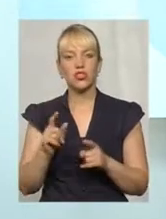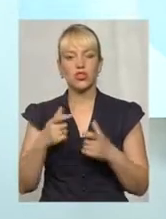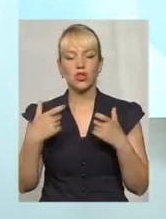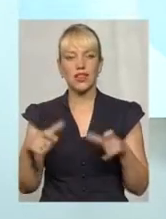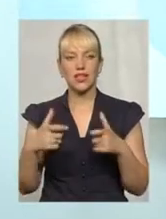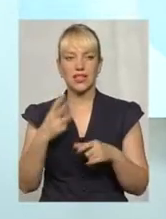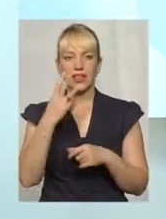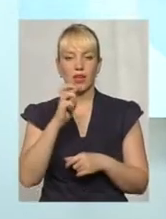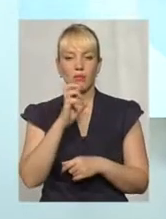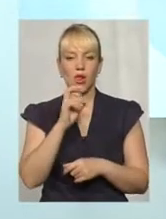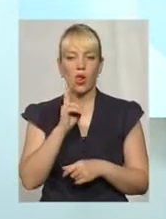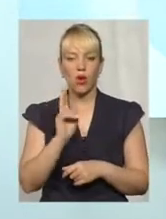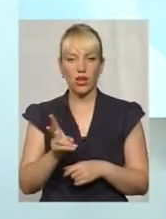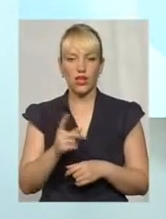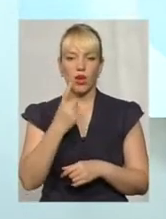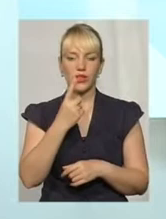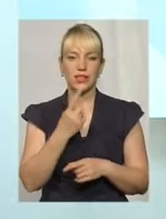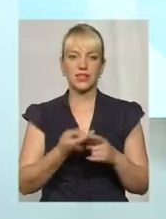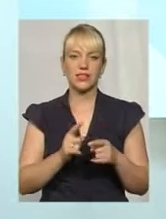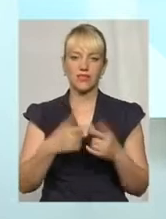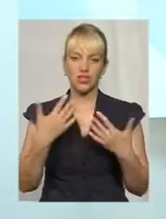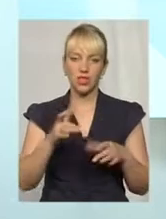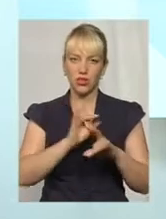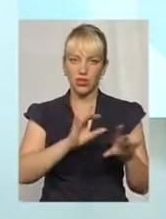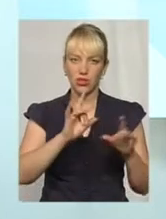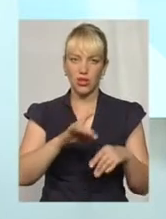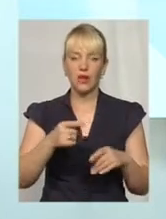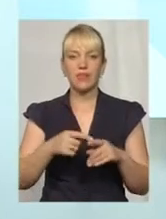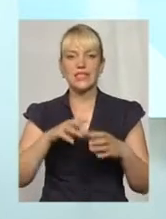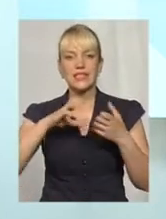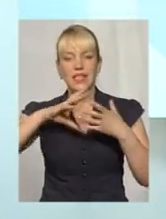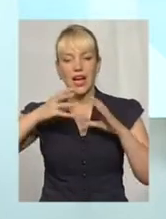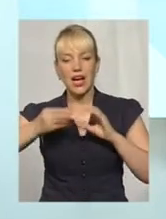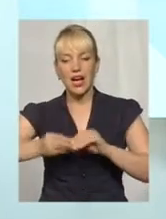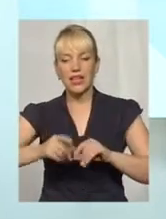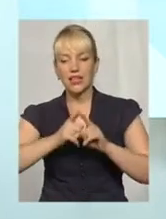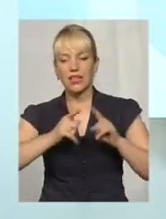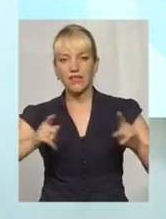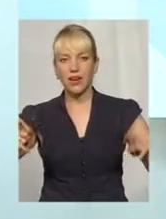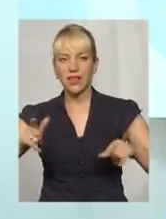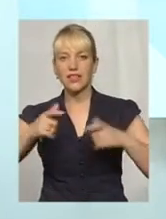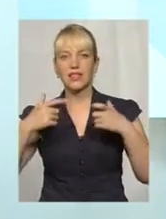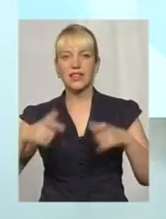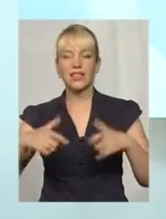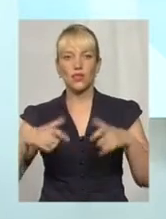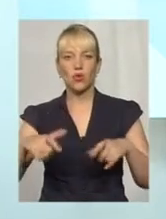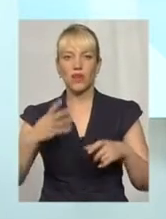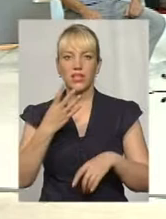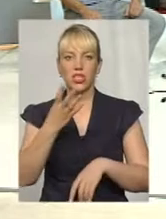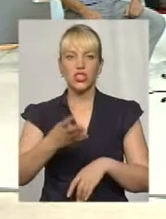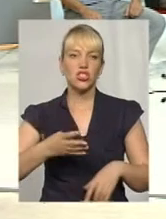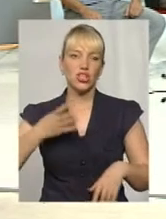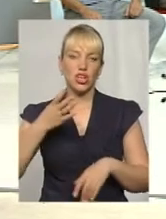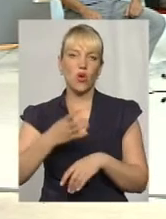3 блоків завдань, перший з яких він озвучив. Загальна тривалість тестування – 4 години.